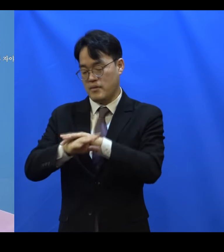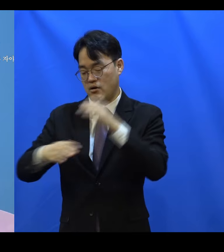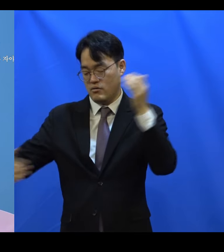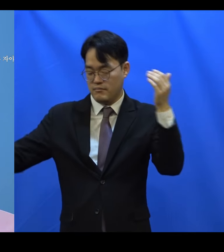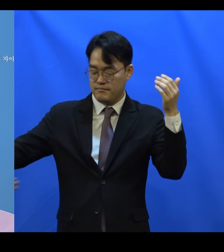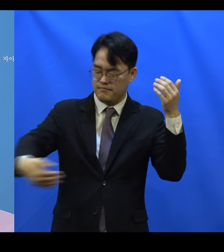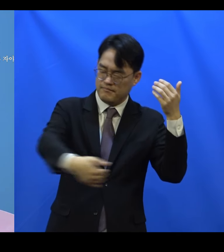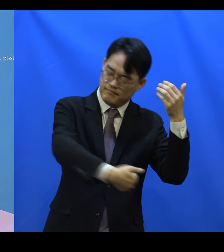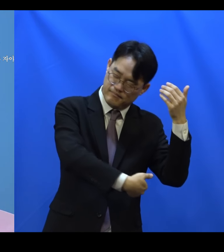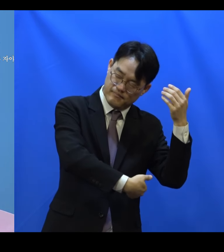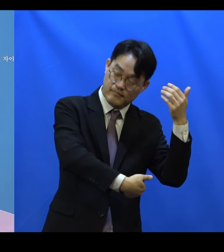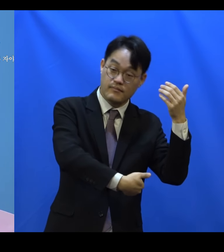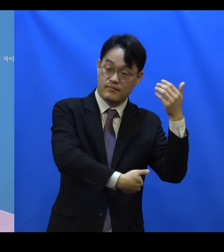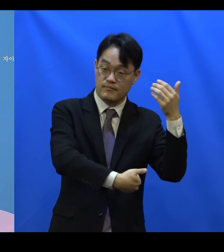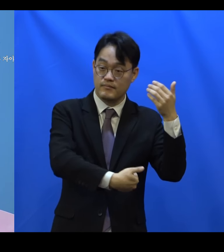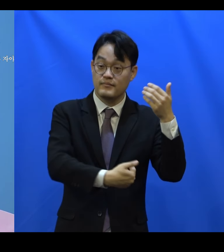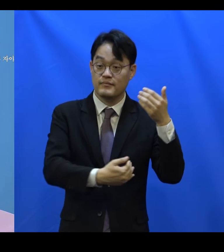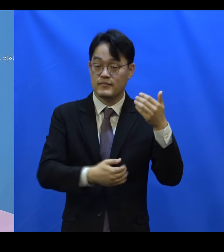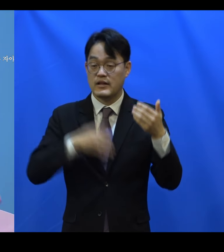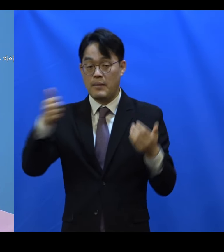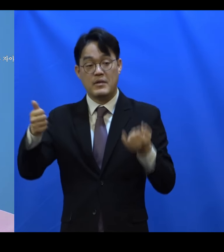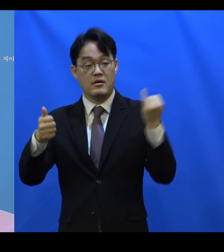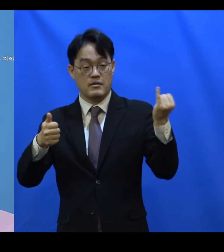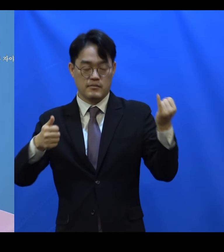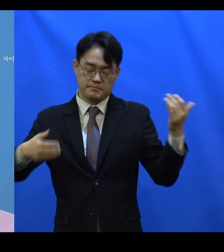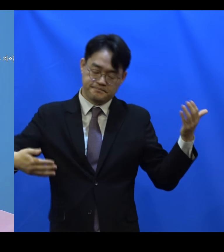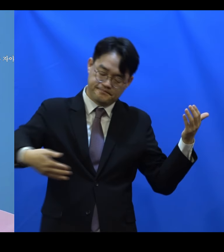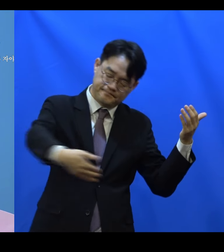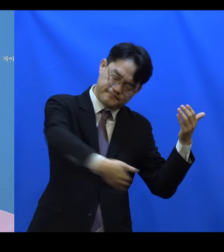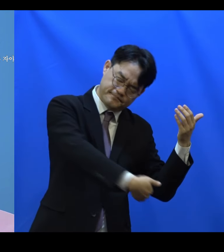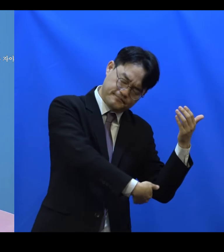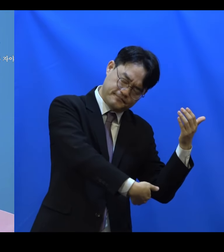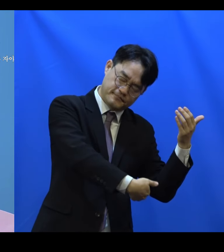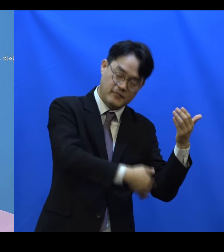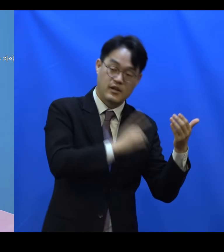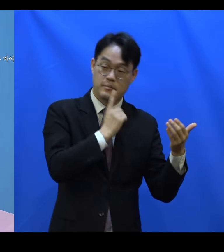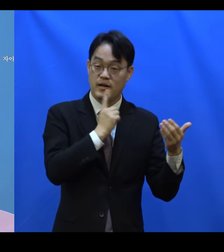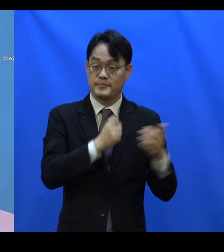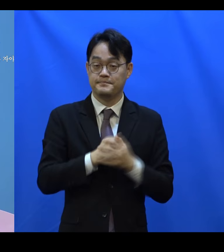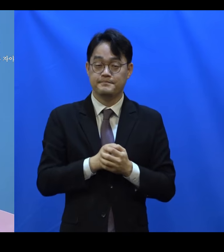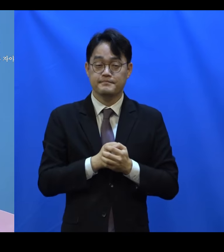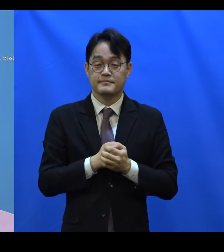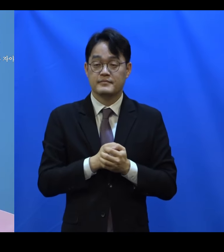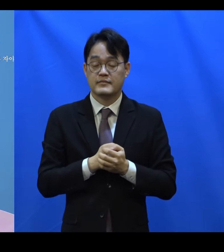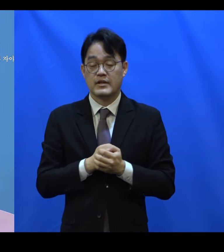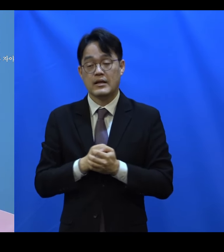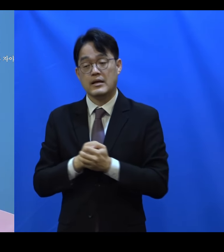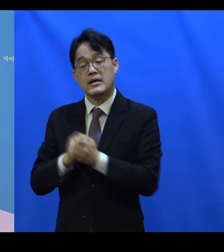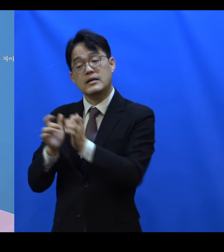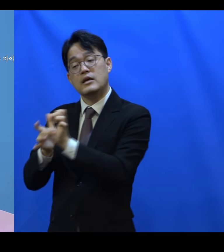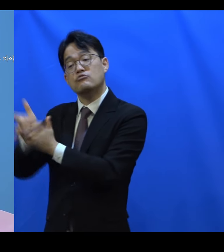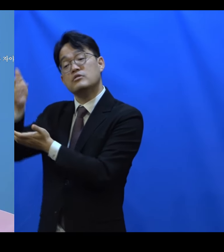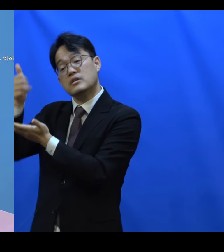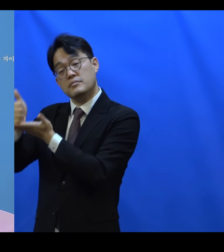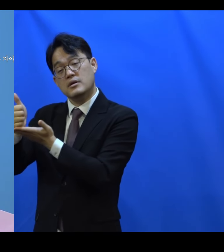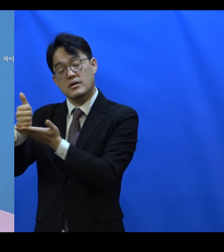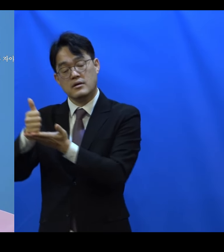깊이 끌어안는 거죠. 여러분, 주님은 우리를 가볍게 사랑하지 않으십니다. 깊이, 그죠?